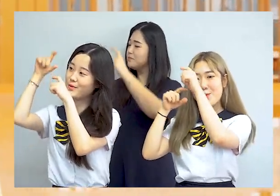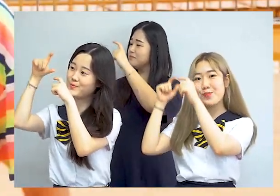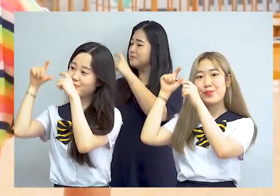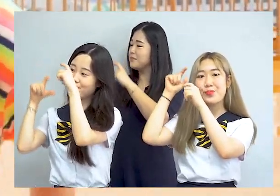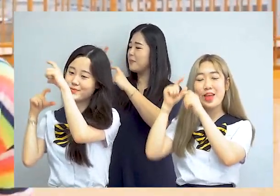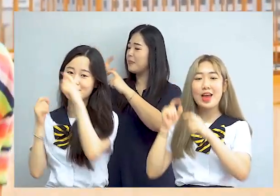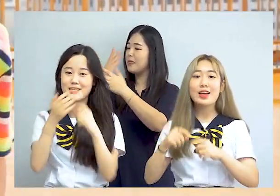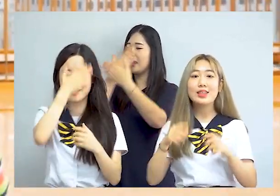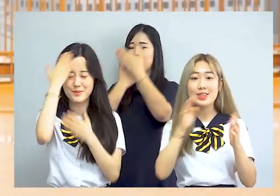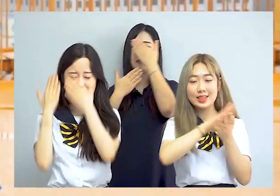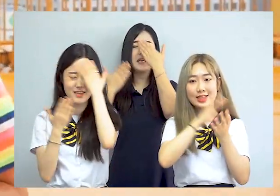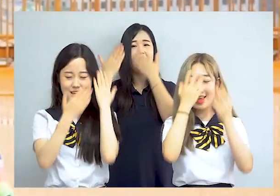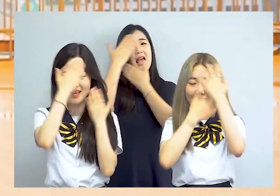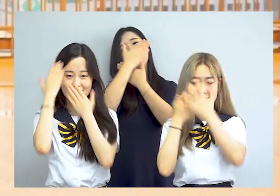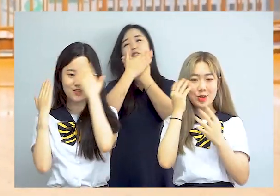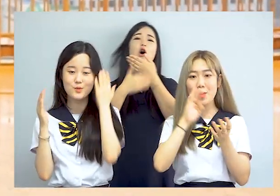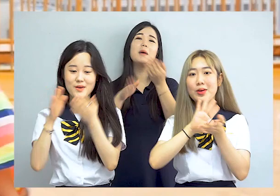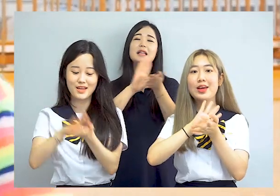점점